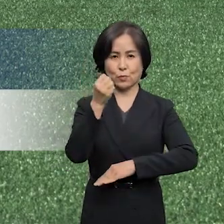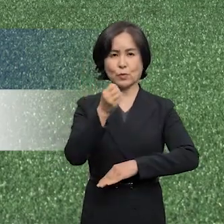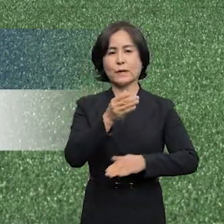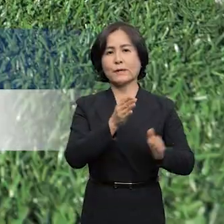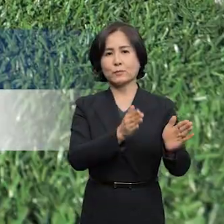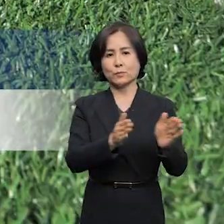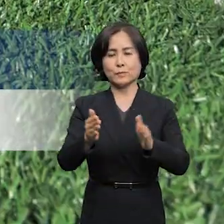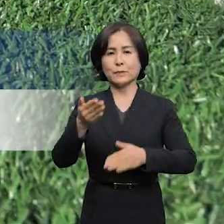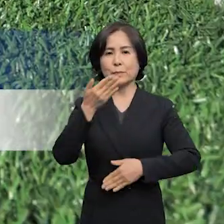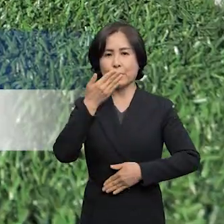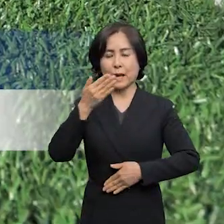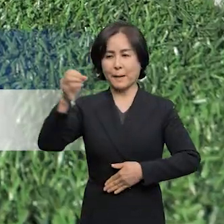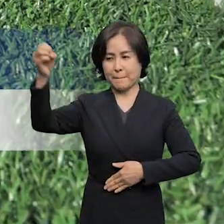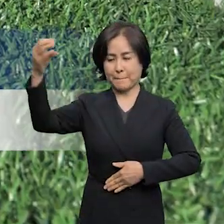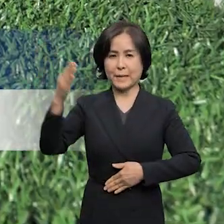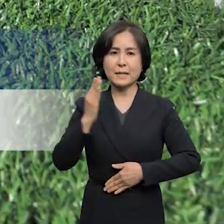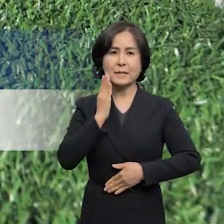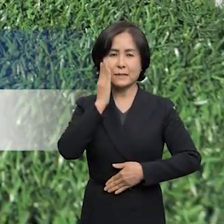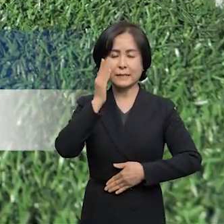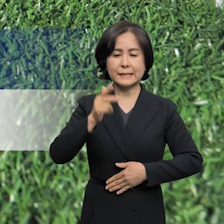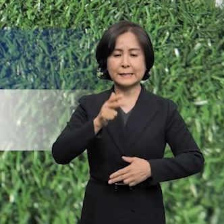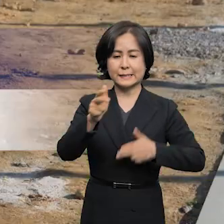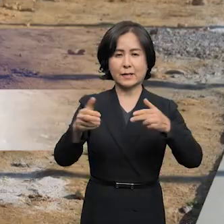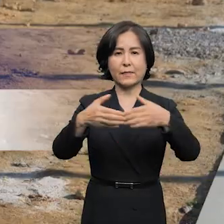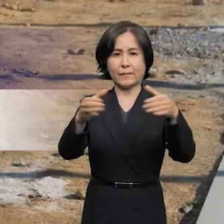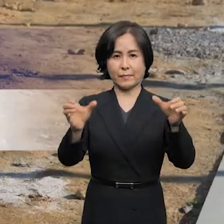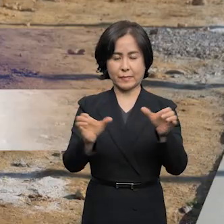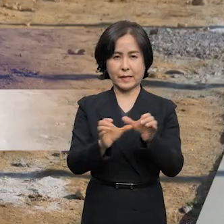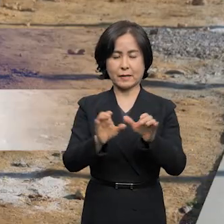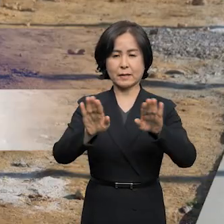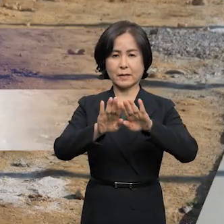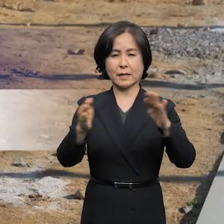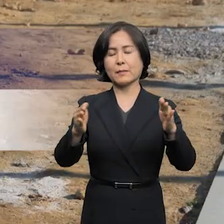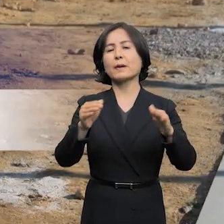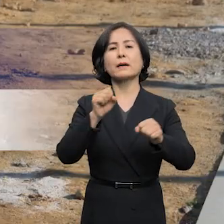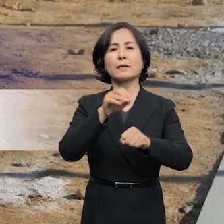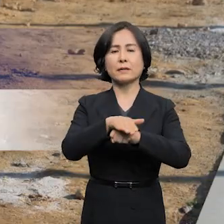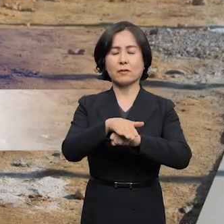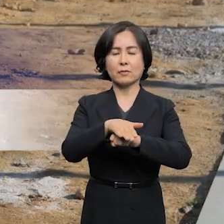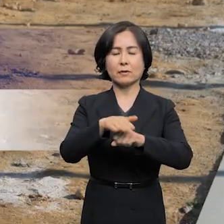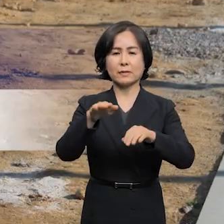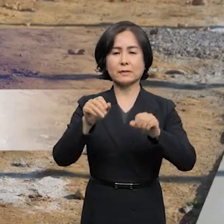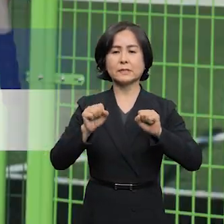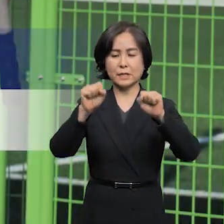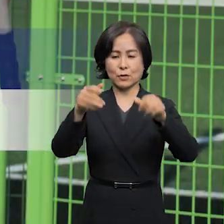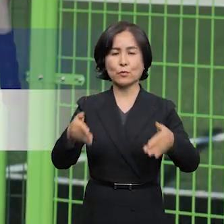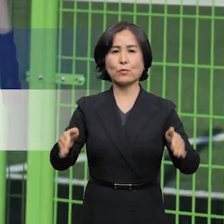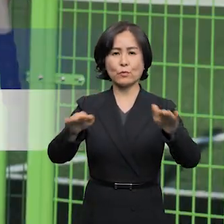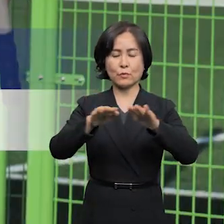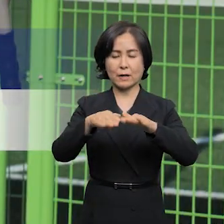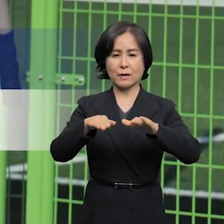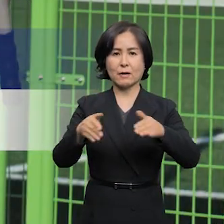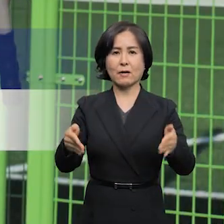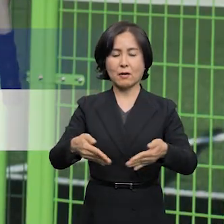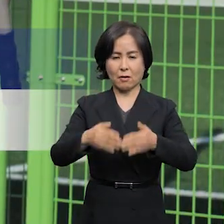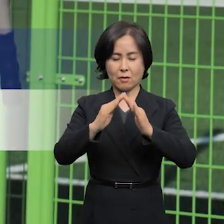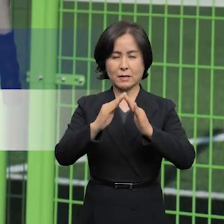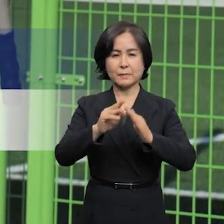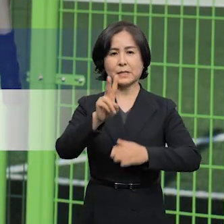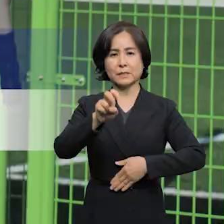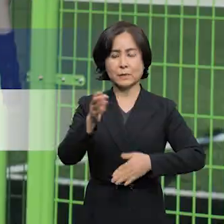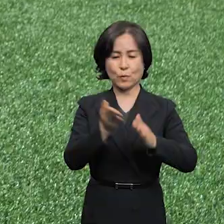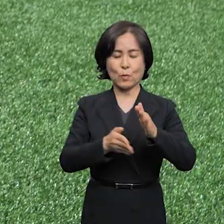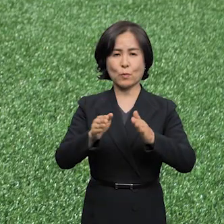있도록 빅그린 산단과 평동 산단 개방형 체육관 건립 등 22개 공공체육시설 사업을 추진하고